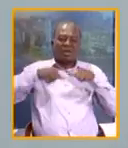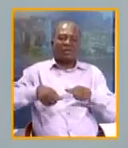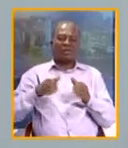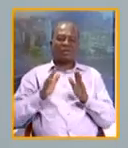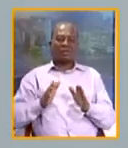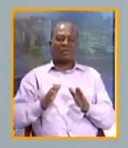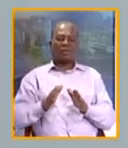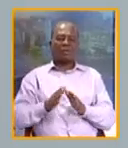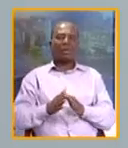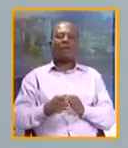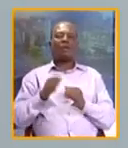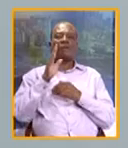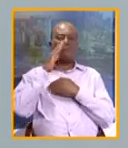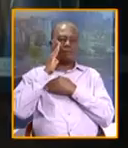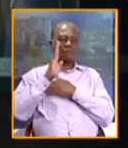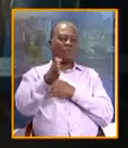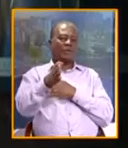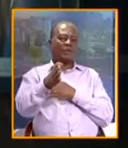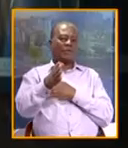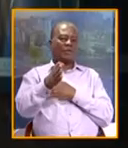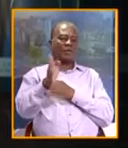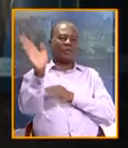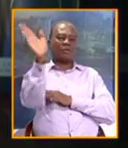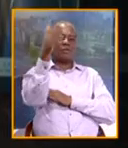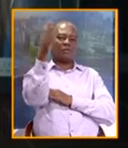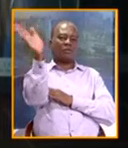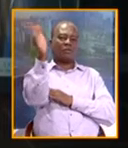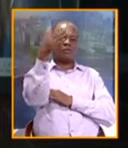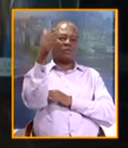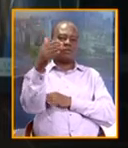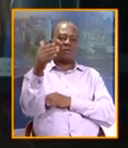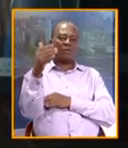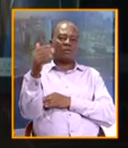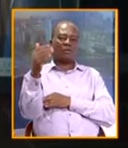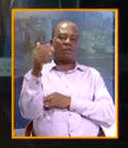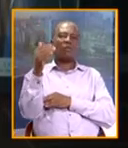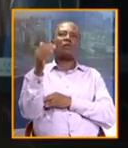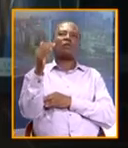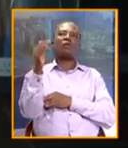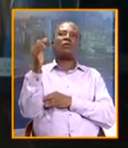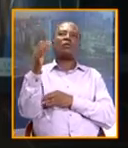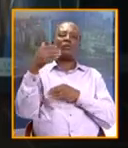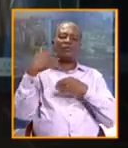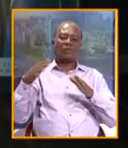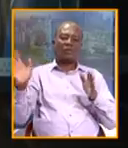fixé le drapeau aussi ses enquêtes en enlève le drapeau jusqu'à jusqu'à ce que